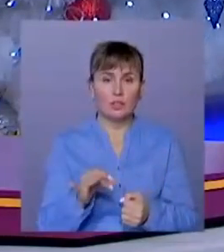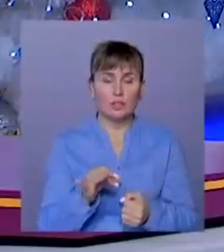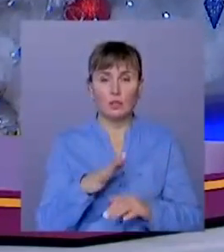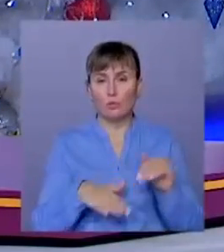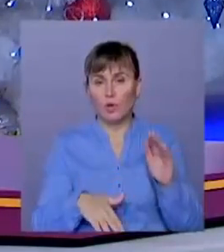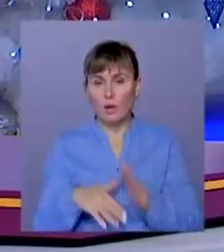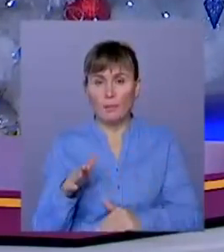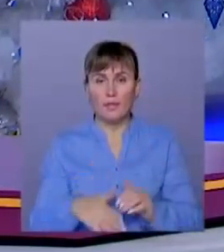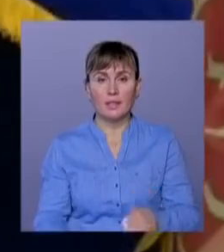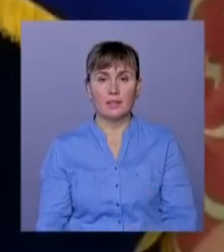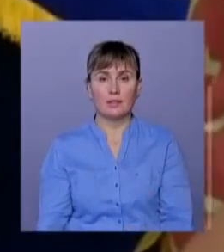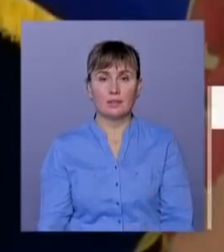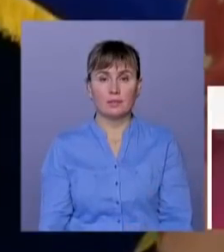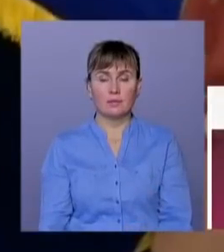руками.